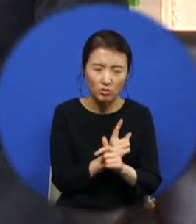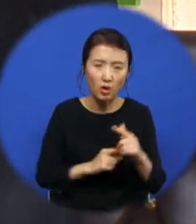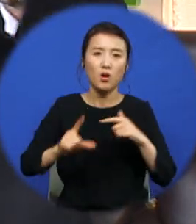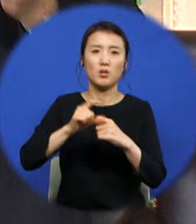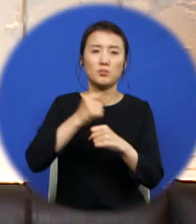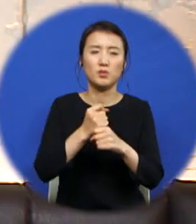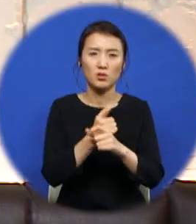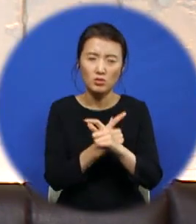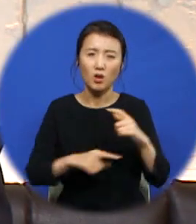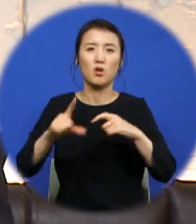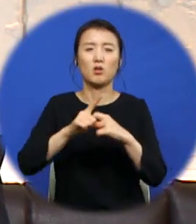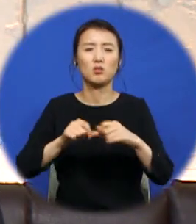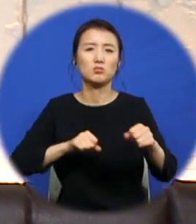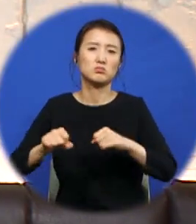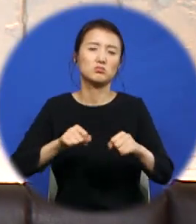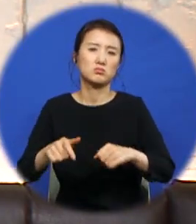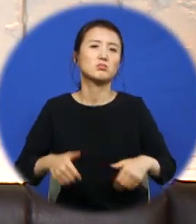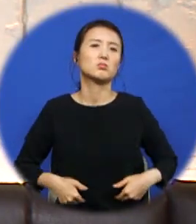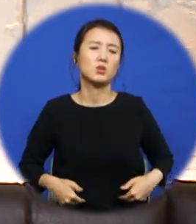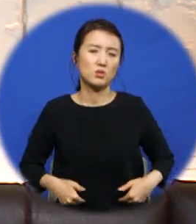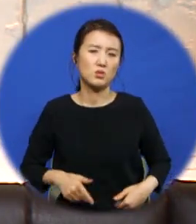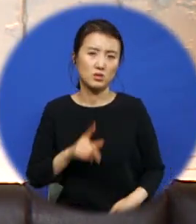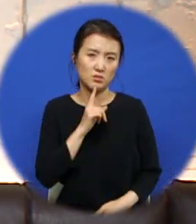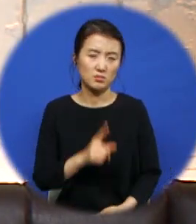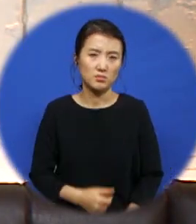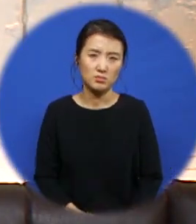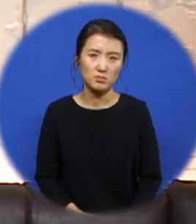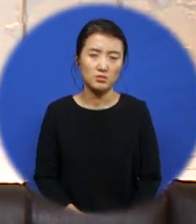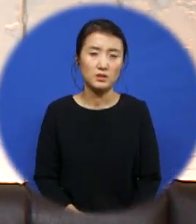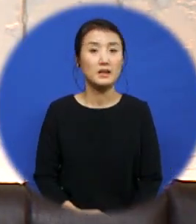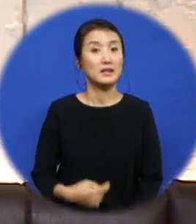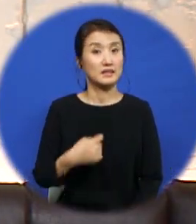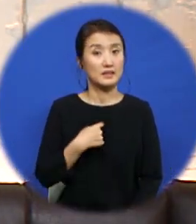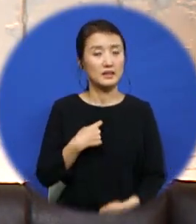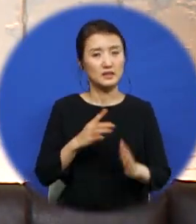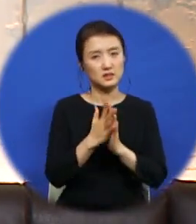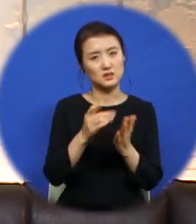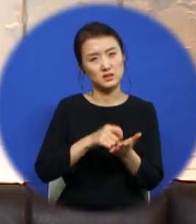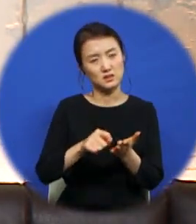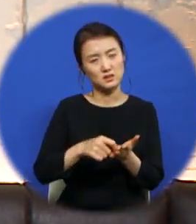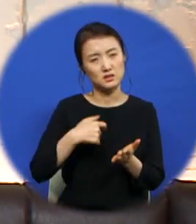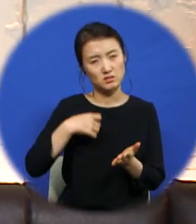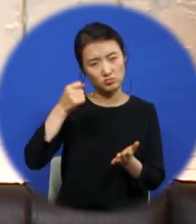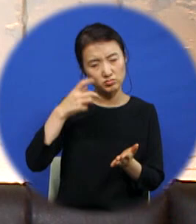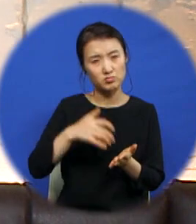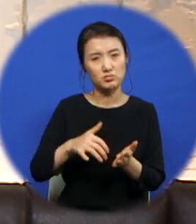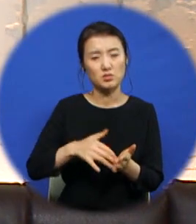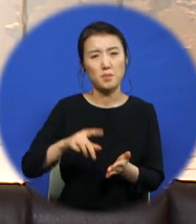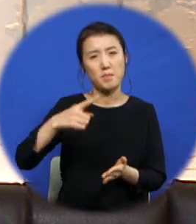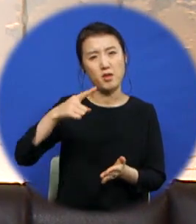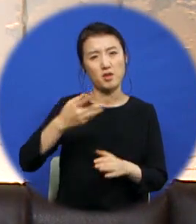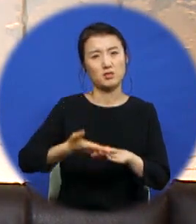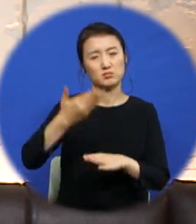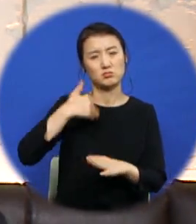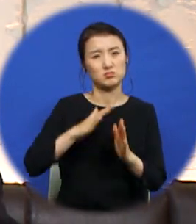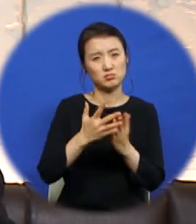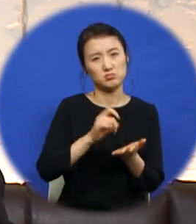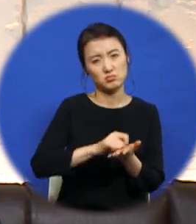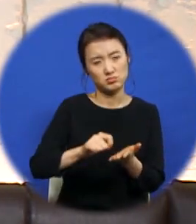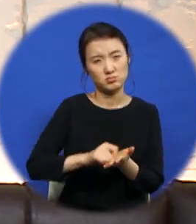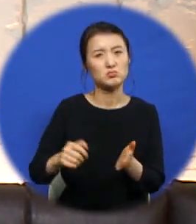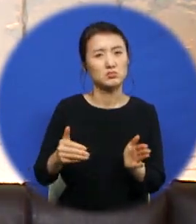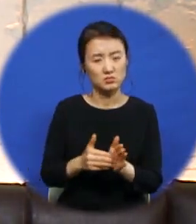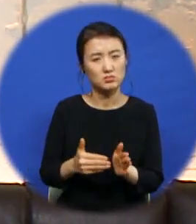이름 전 작가로 선택 원장도 이 책을 썼습니다 남들이 항상 내 함께 물어요 그 힘든 책을 왜 순하고 이런 책을 쓴 건 참